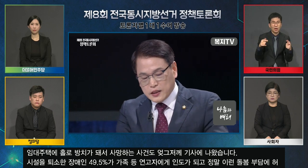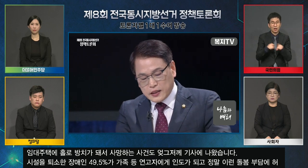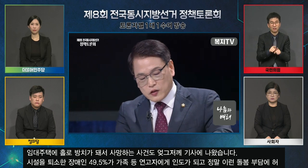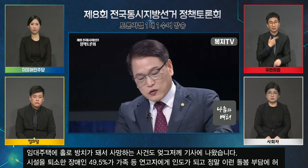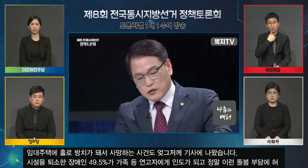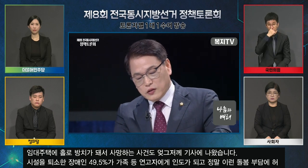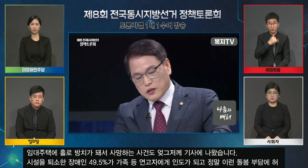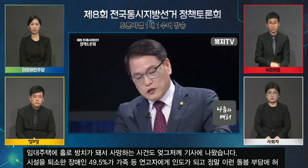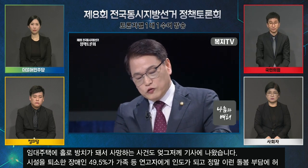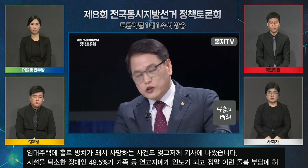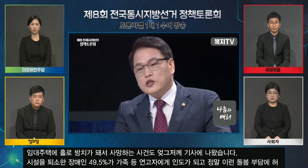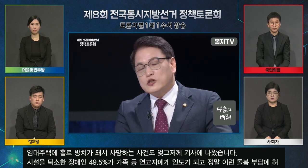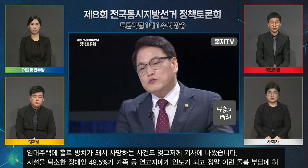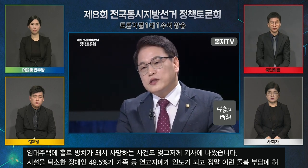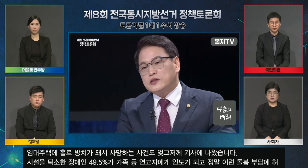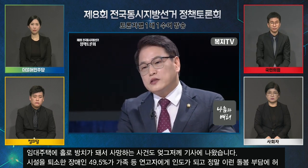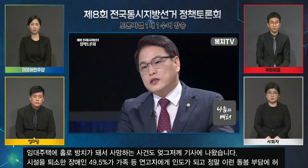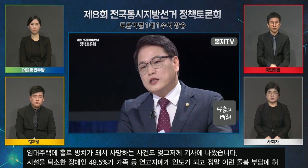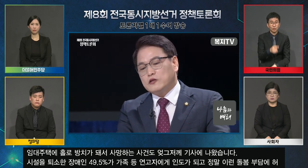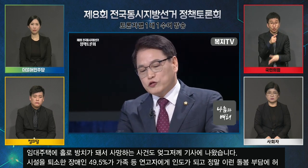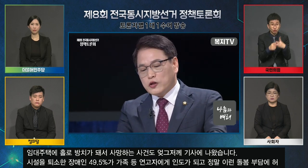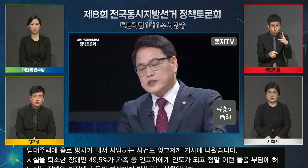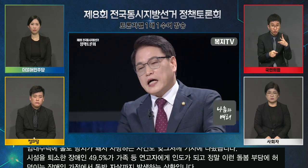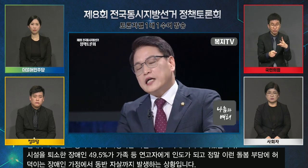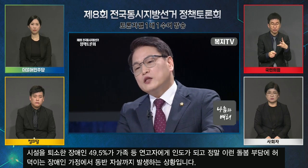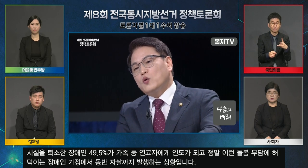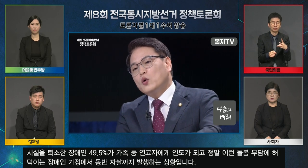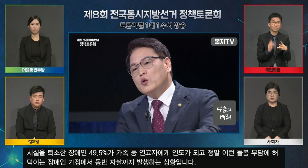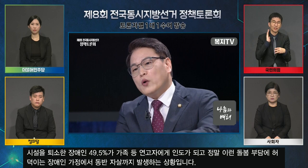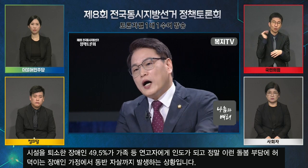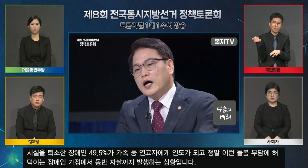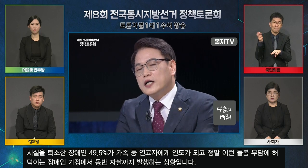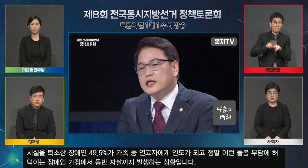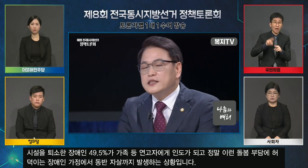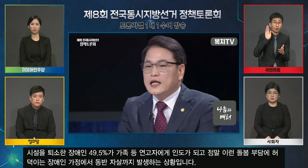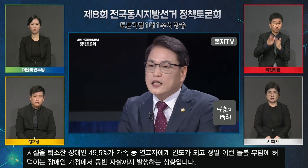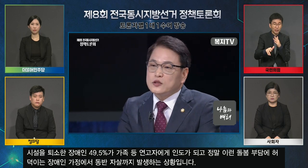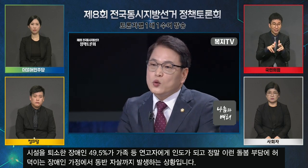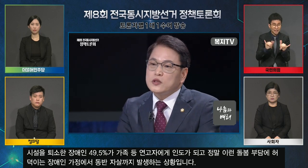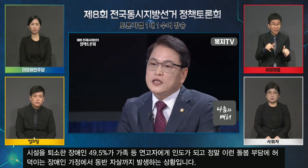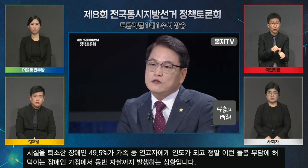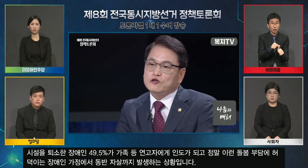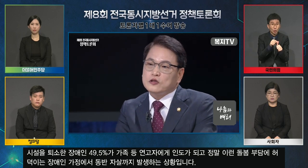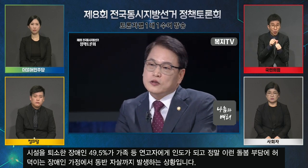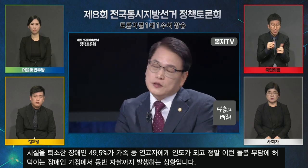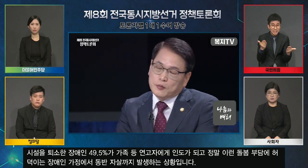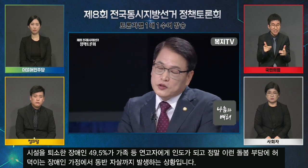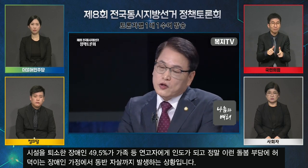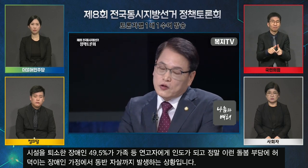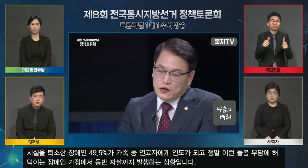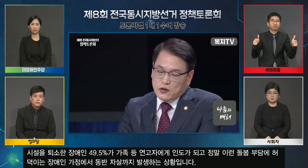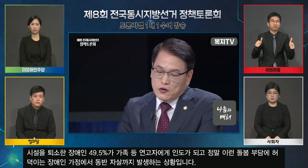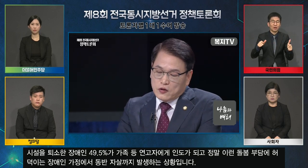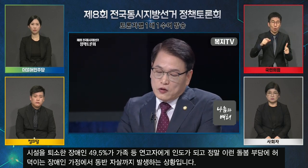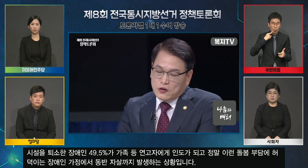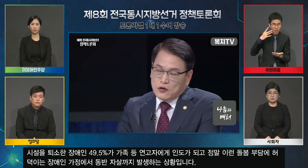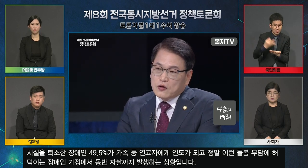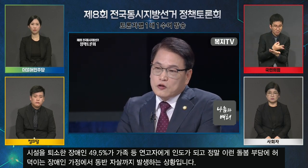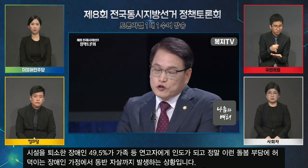이에 대해서 윤석열 정부에서는 우선 장애인 고용과 일자리, 소득 창출을 먼저